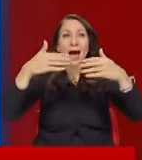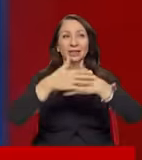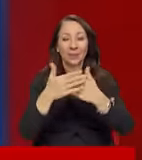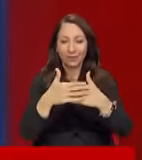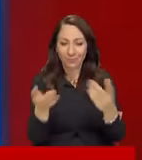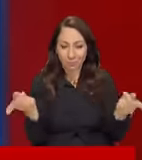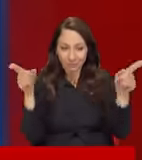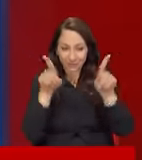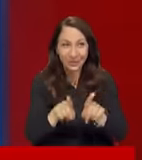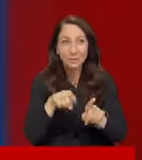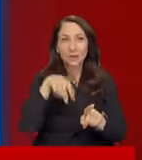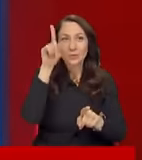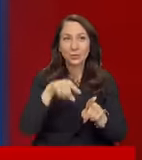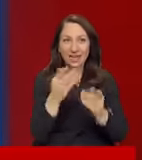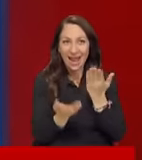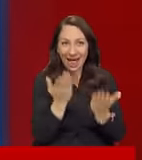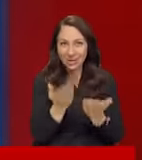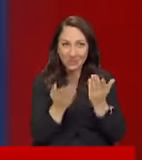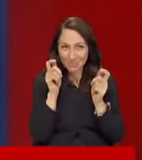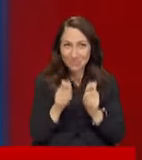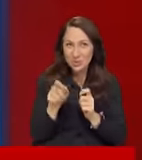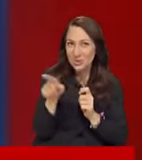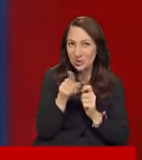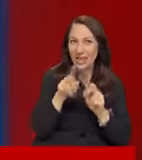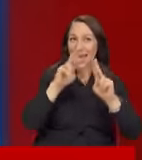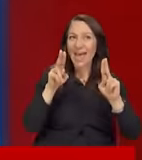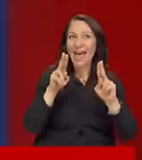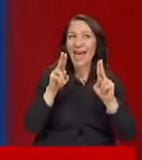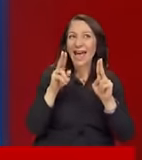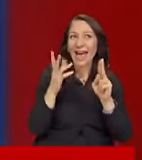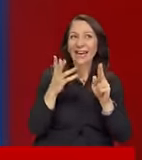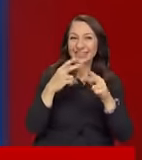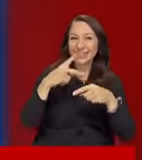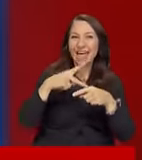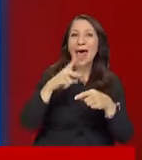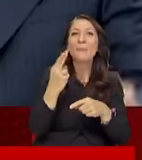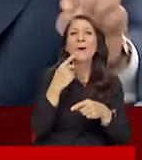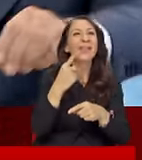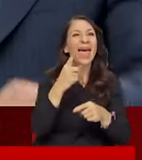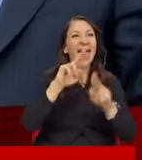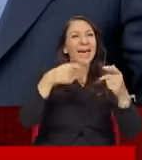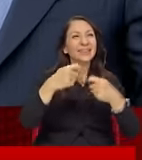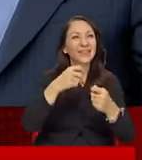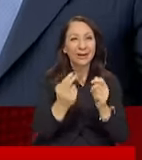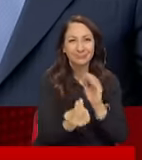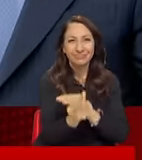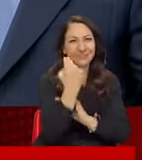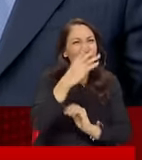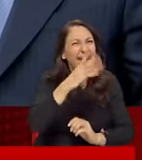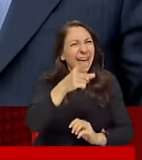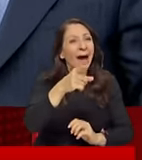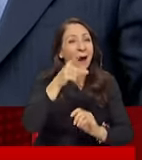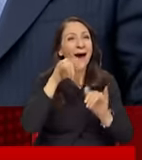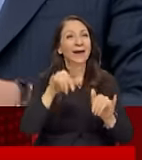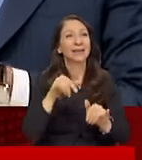evde buluştuğunuzda bir gün sonu değerlendirmesi esnaf olarak, hani Z raporu diyeyim ben de kasadan bahsetmiş olayım.